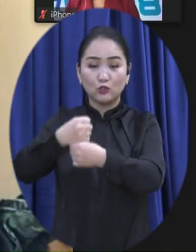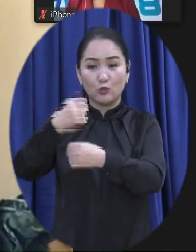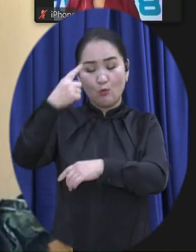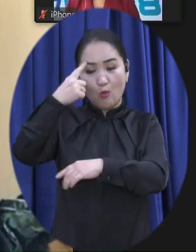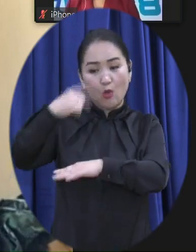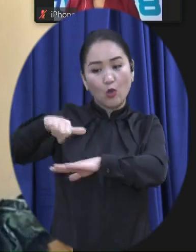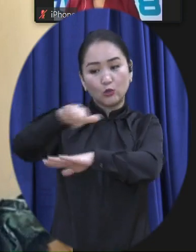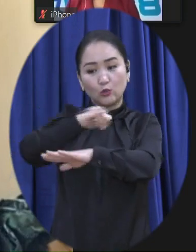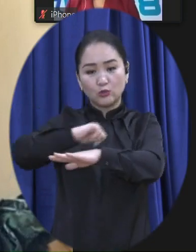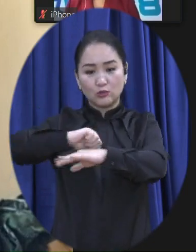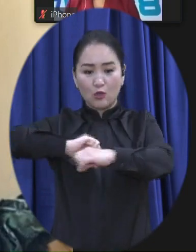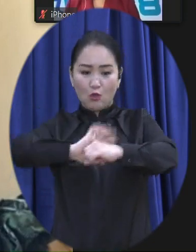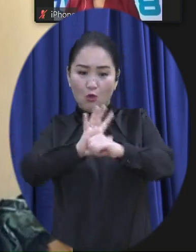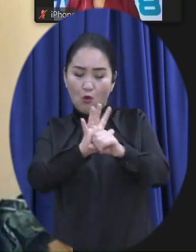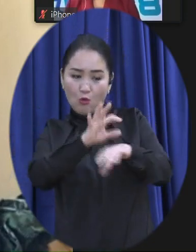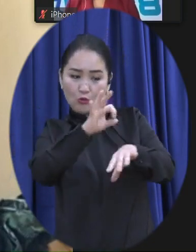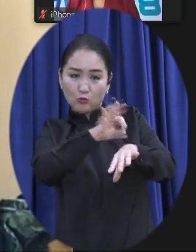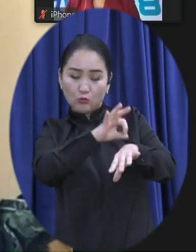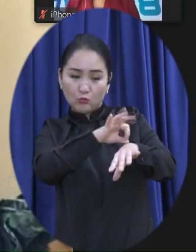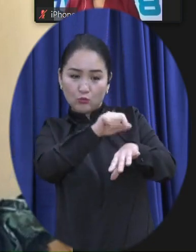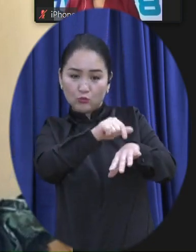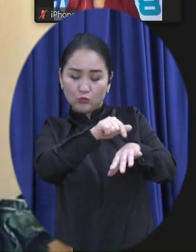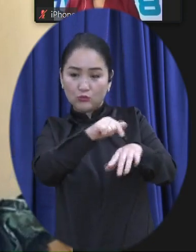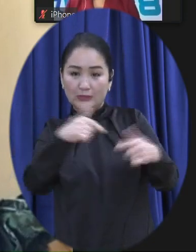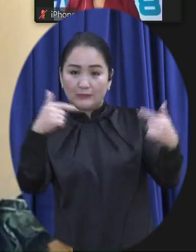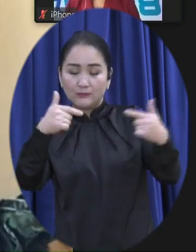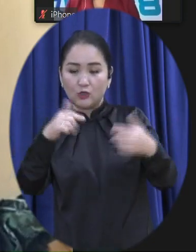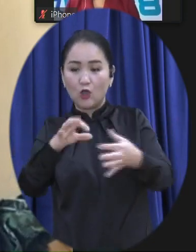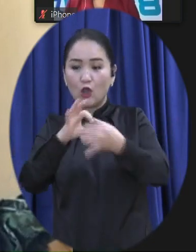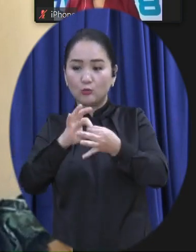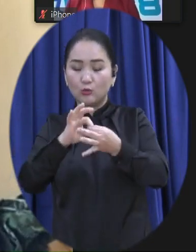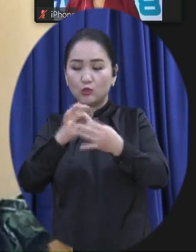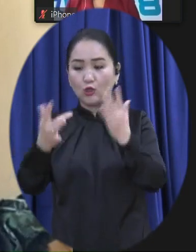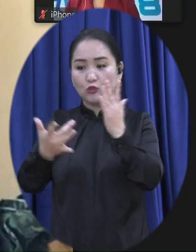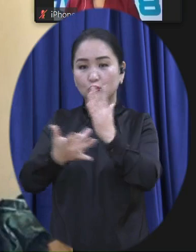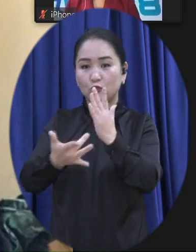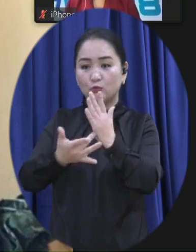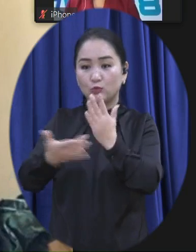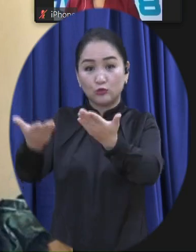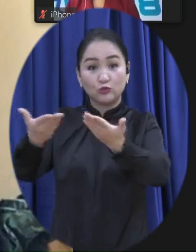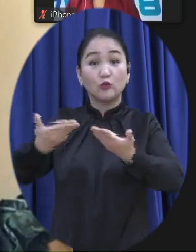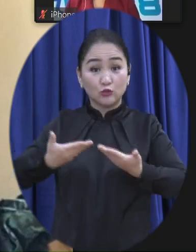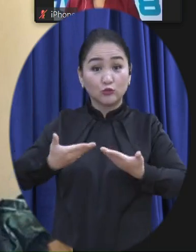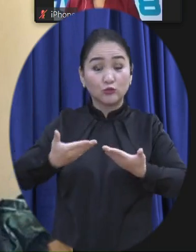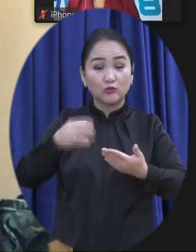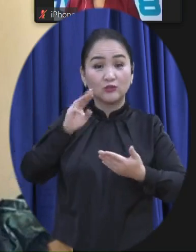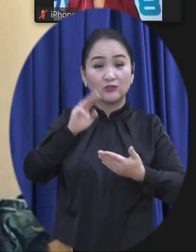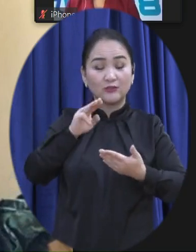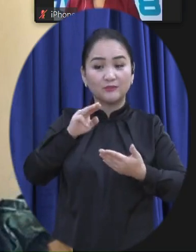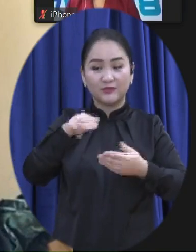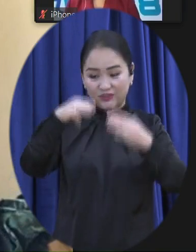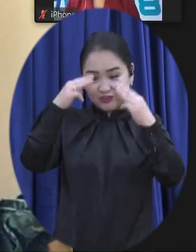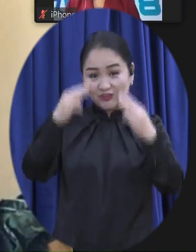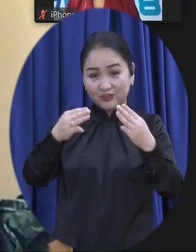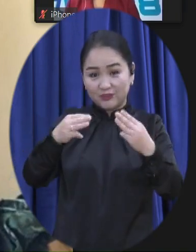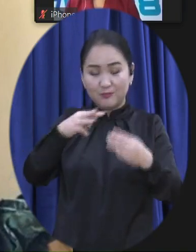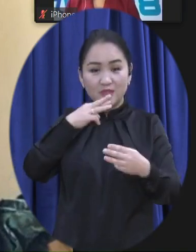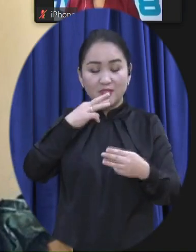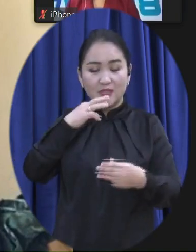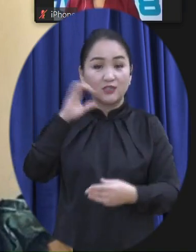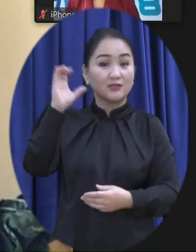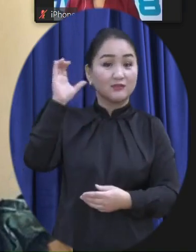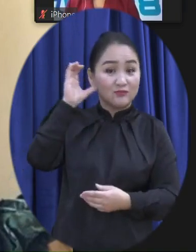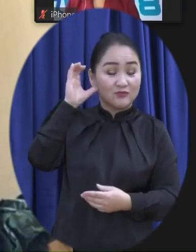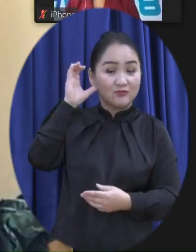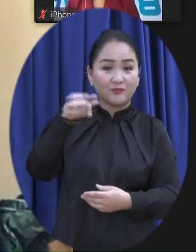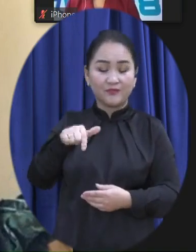тахалтайгаа тэмцэхтэн зориулж бүгд найрамдах хятад ард улс тоног төхөөрөмж олгохоор болсон шийдвэрлэсэн гэсэн ийм мэдээллийг бол гаргасан.